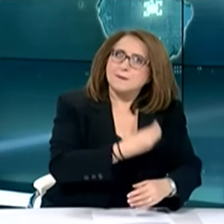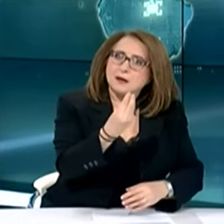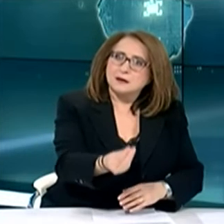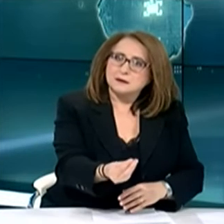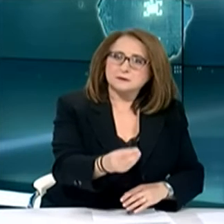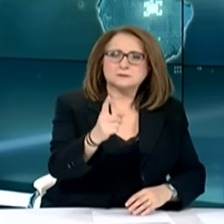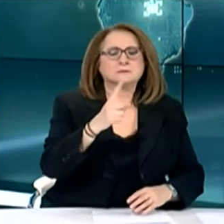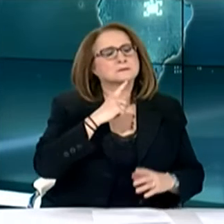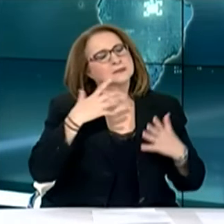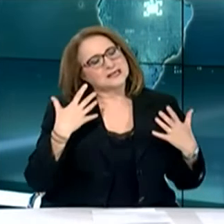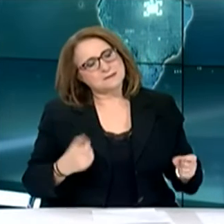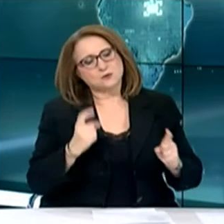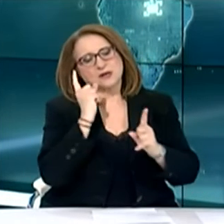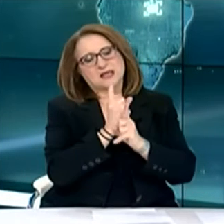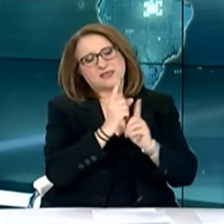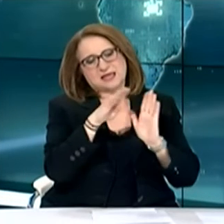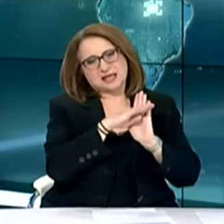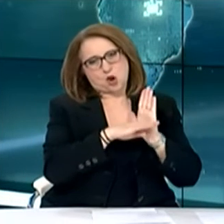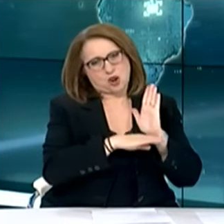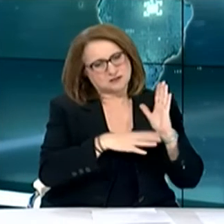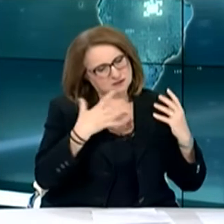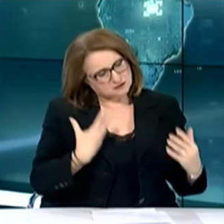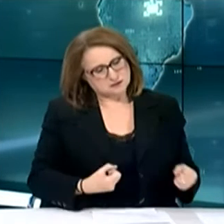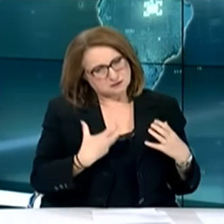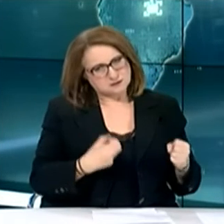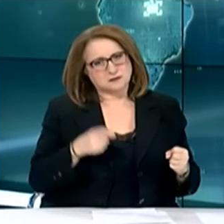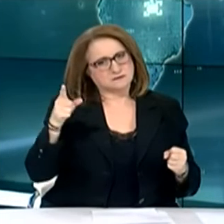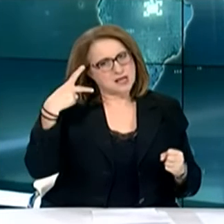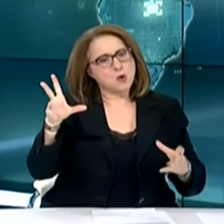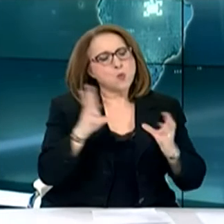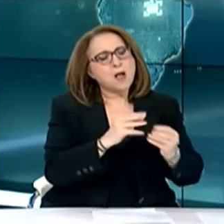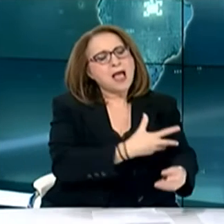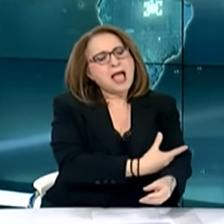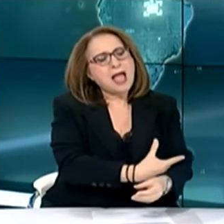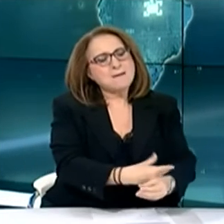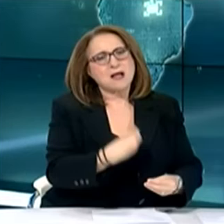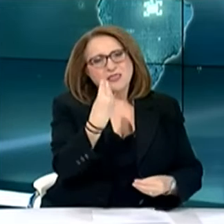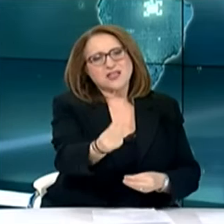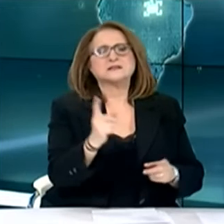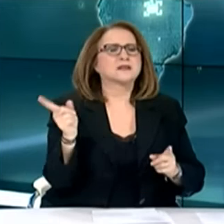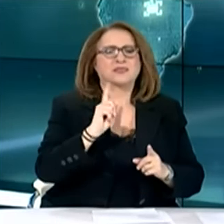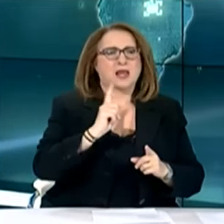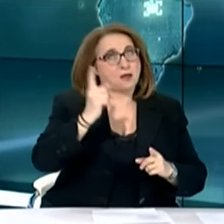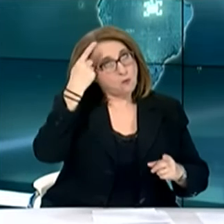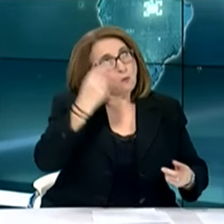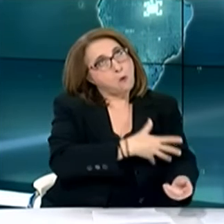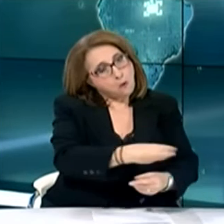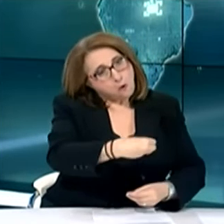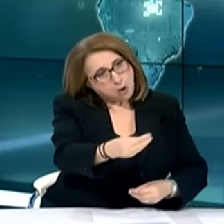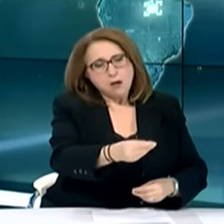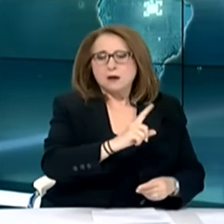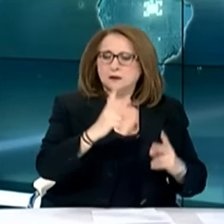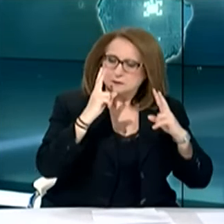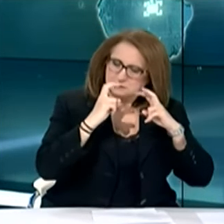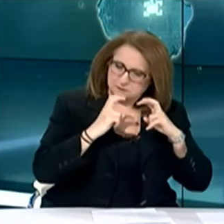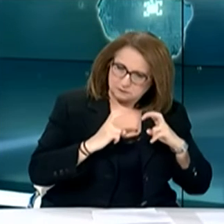Κοιτάξτε, υπάρχουν ειδικοί κανόνες στην αιμοδοσία, οι οποίοι προβλέπονται από το Εθνικό Κέντρο Αιμοδοσίας και το Εθνικό Κέντρο Αιμοπαγρύπνησης. Να σας πω ότι